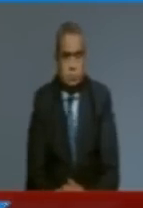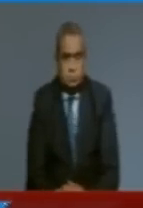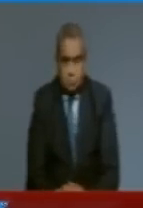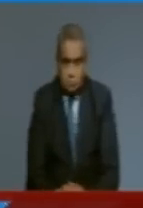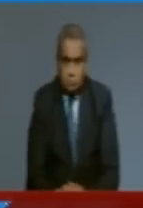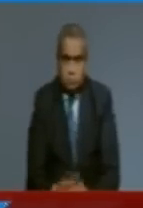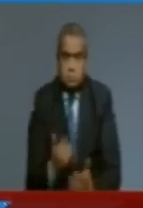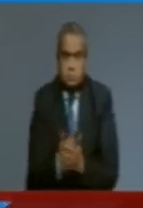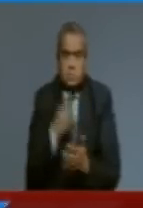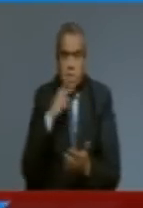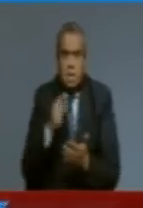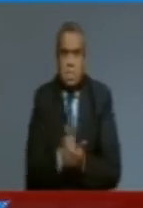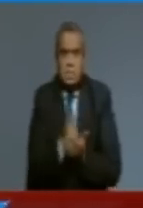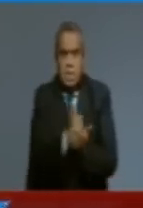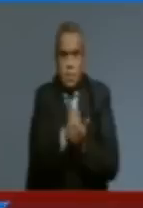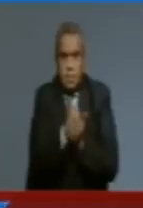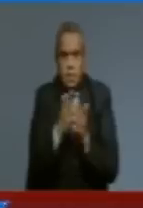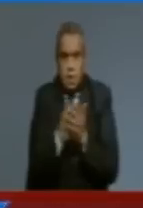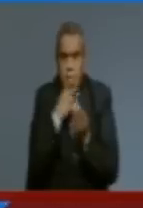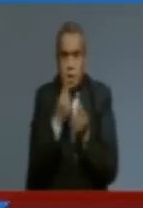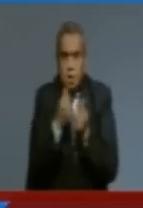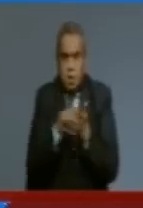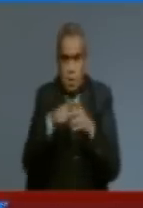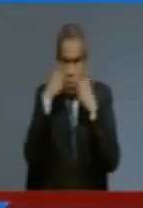التمويل من خلال العملات الوطنية